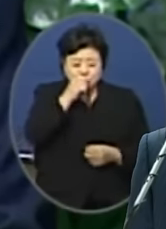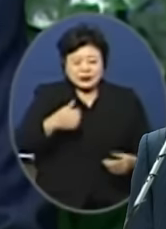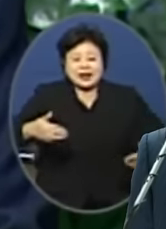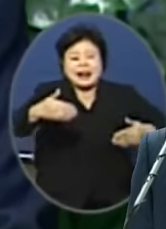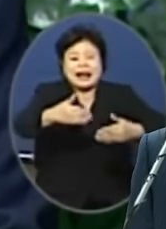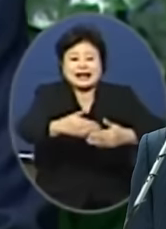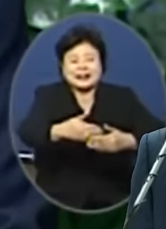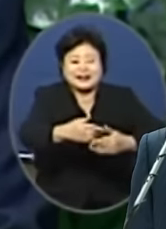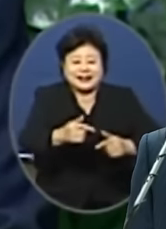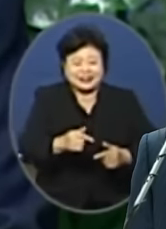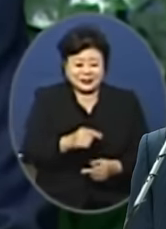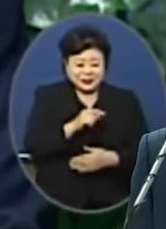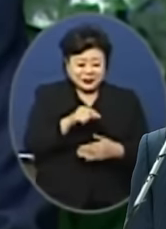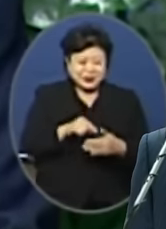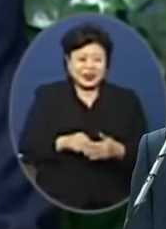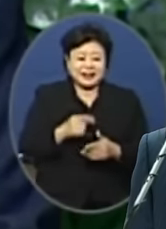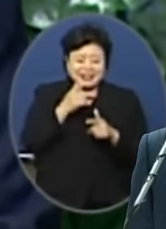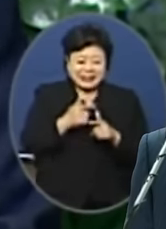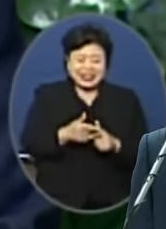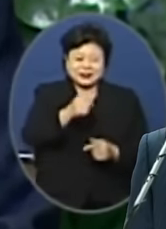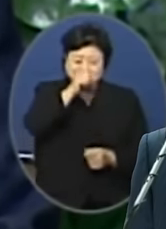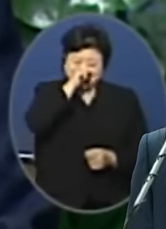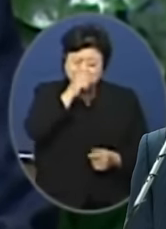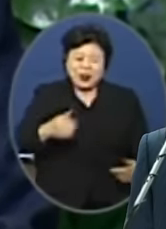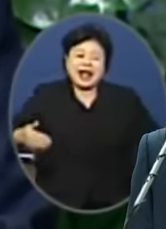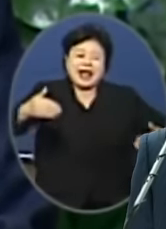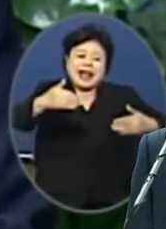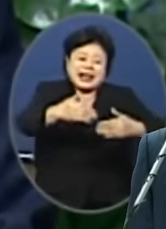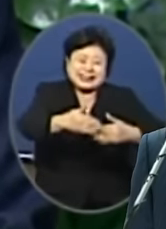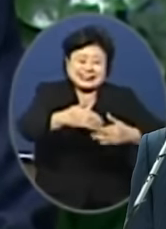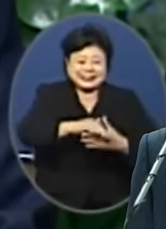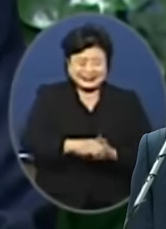안았겠습니까? 김상호 목사님 속에 계신 예수님이 좋아서 안았겠지.